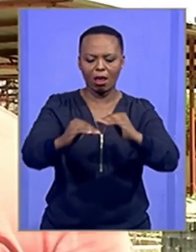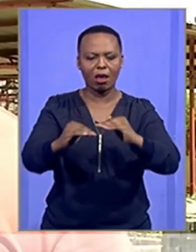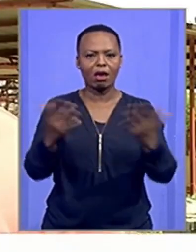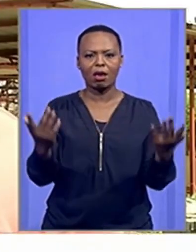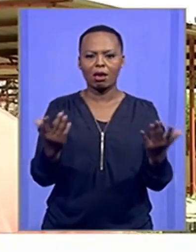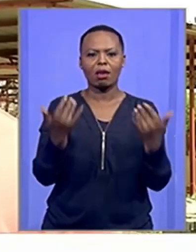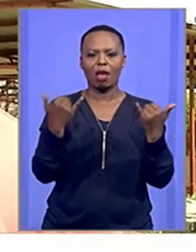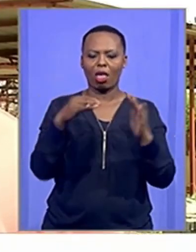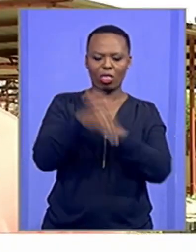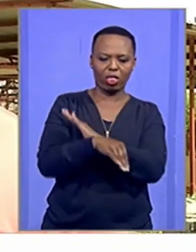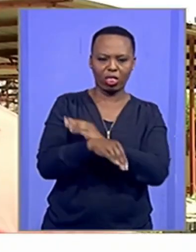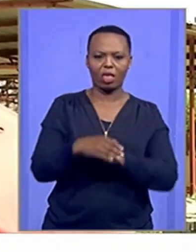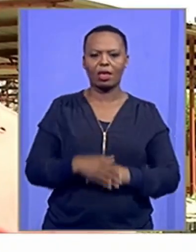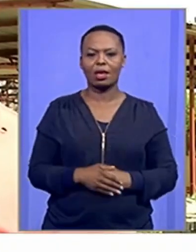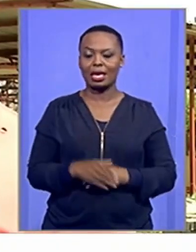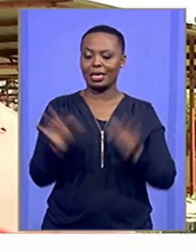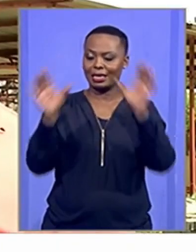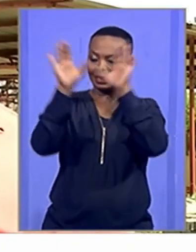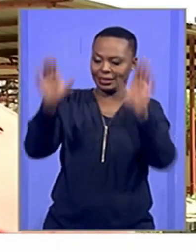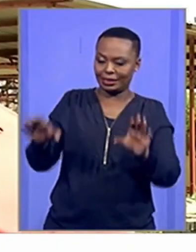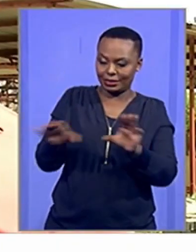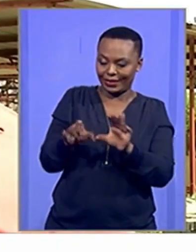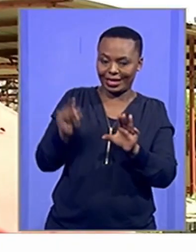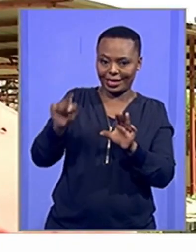tsa first aid le